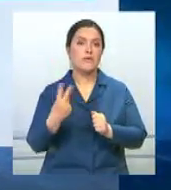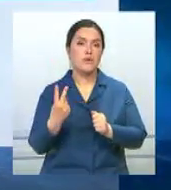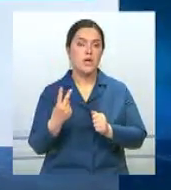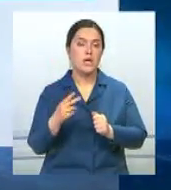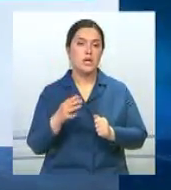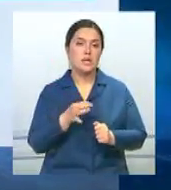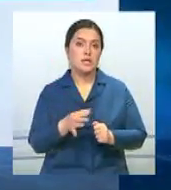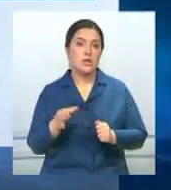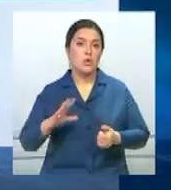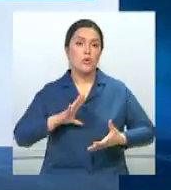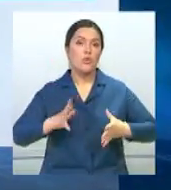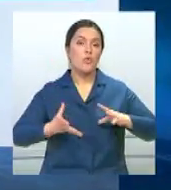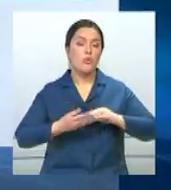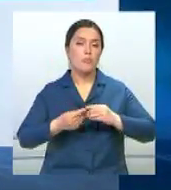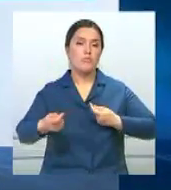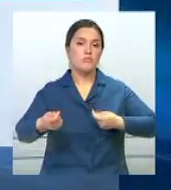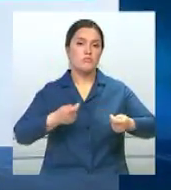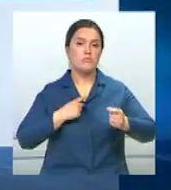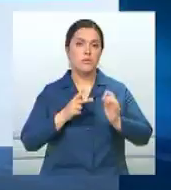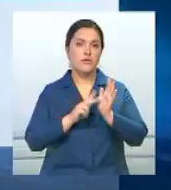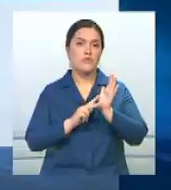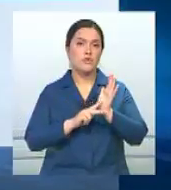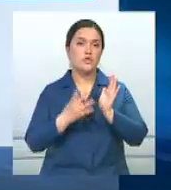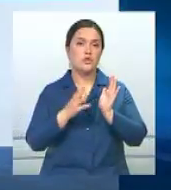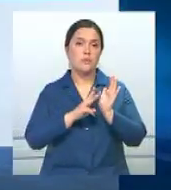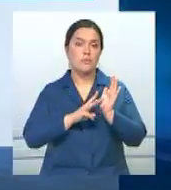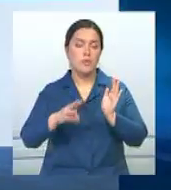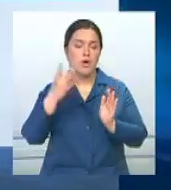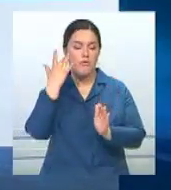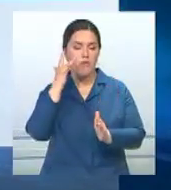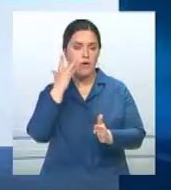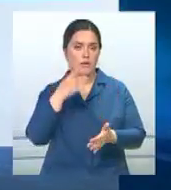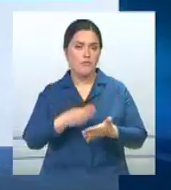тиена. Суммарный объем торгов превысил 84 миллиона в американской валюте.